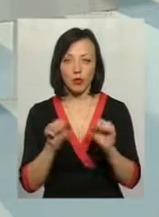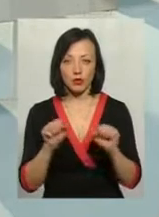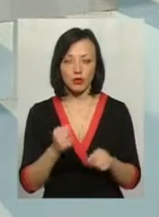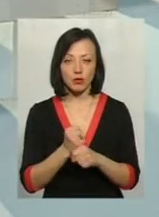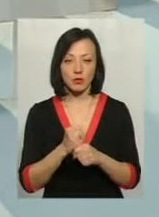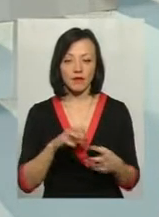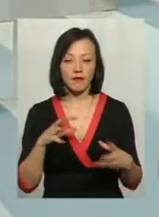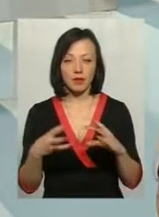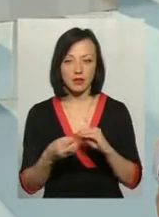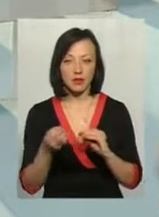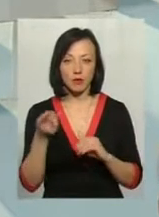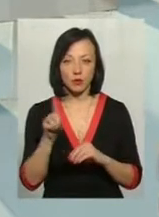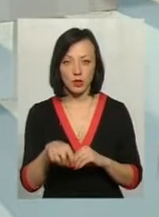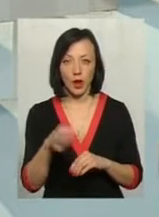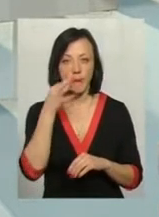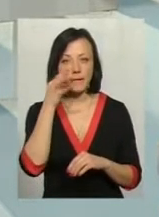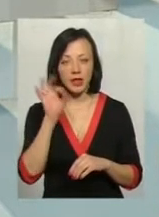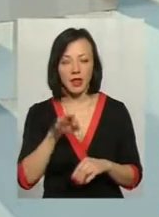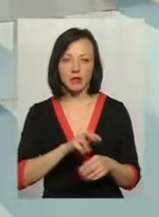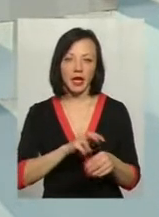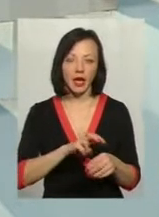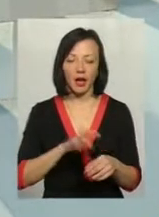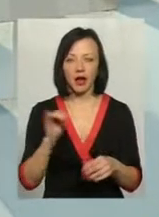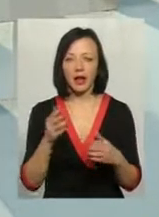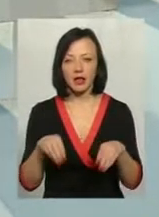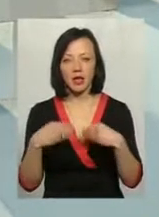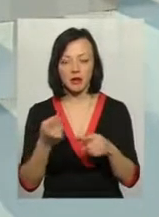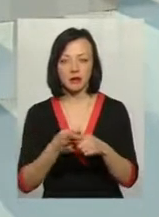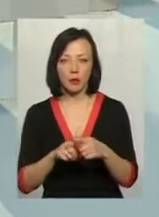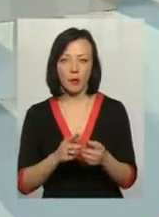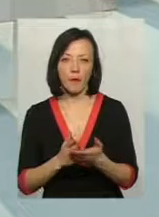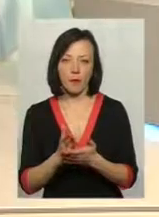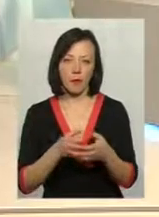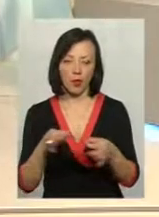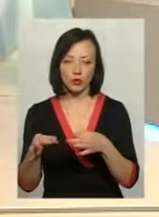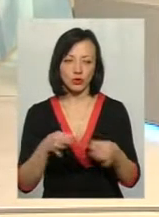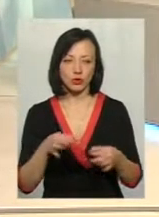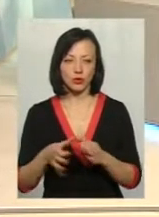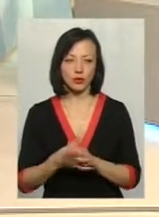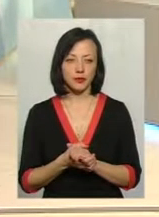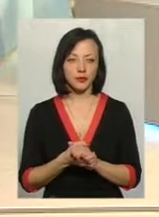робити висновок, в тому числі і про компетенцію лікаря, який надав цю консультацію. А хто